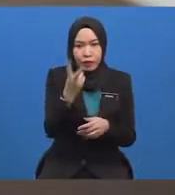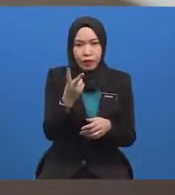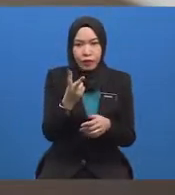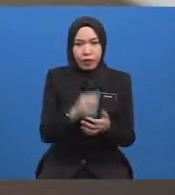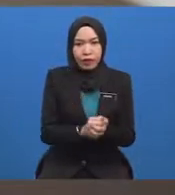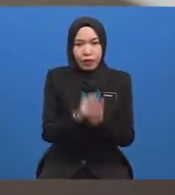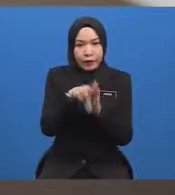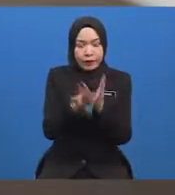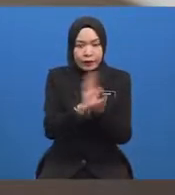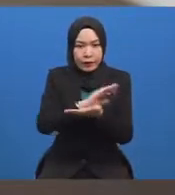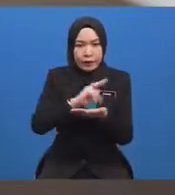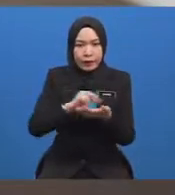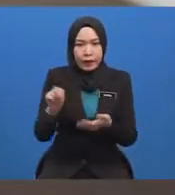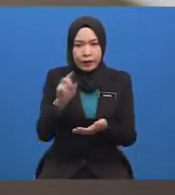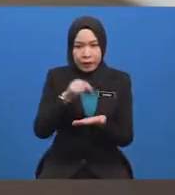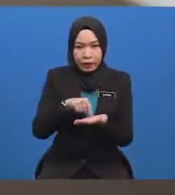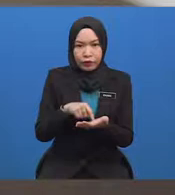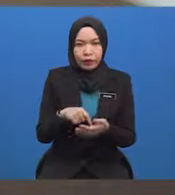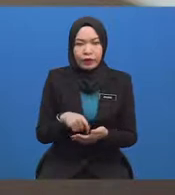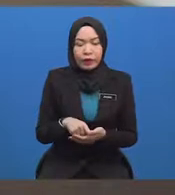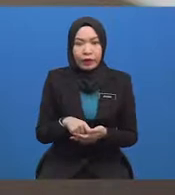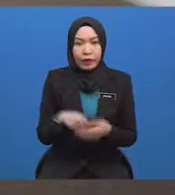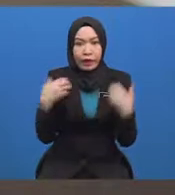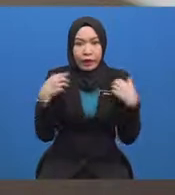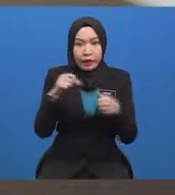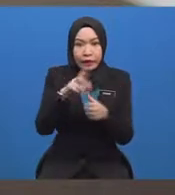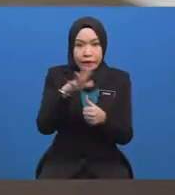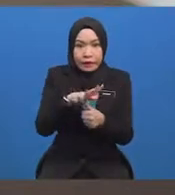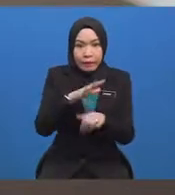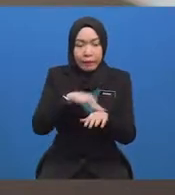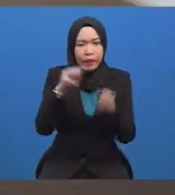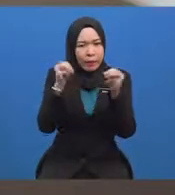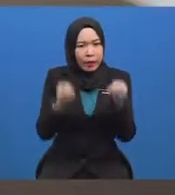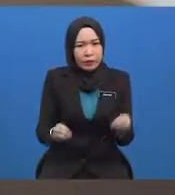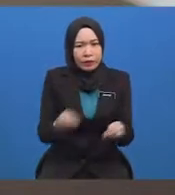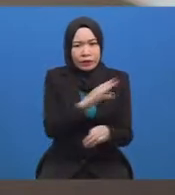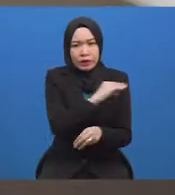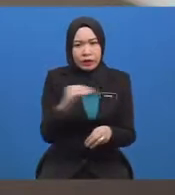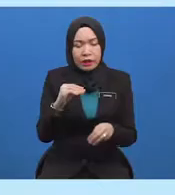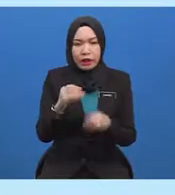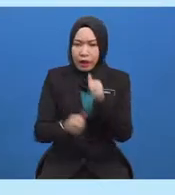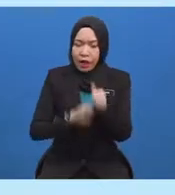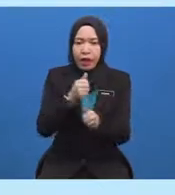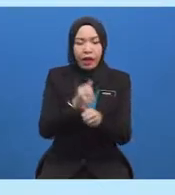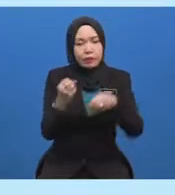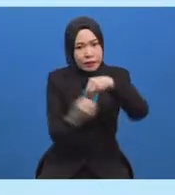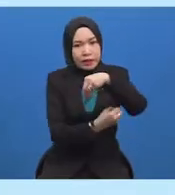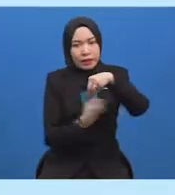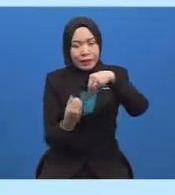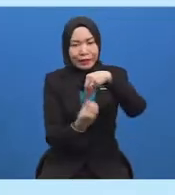melihat kesan kejadian tersebut terhadap manusia maupun alam sekitar